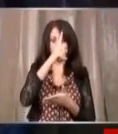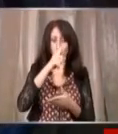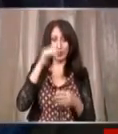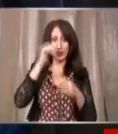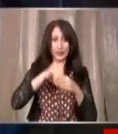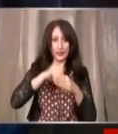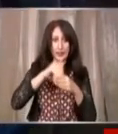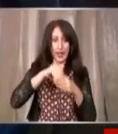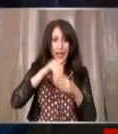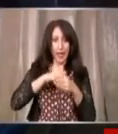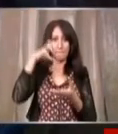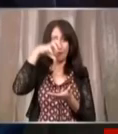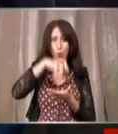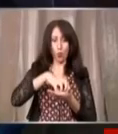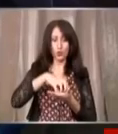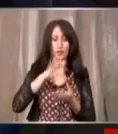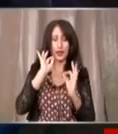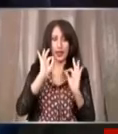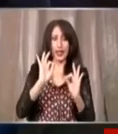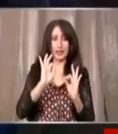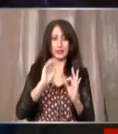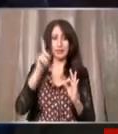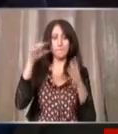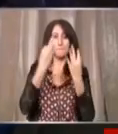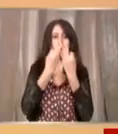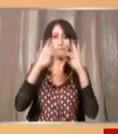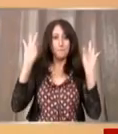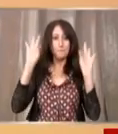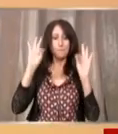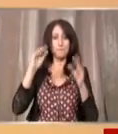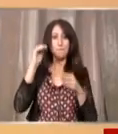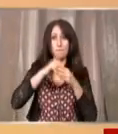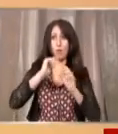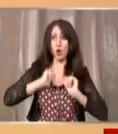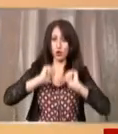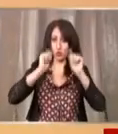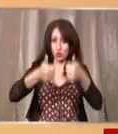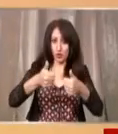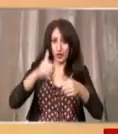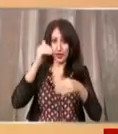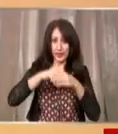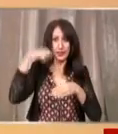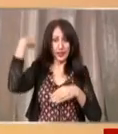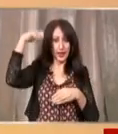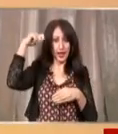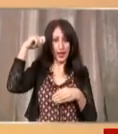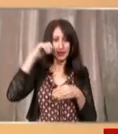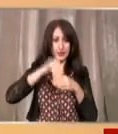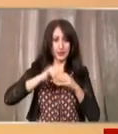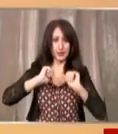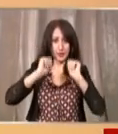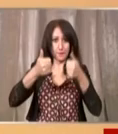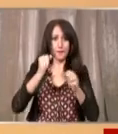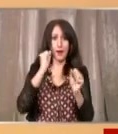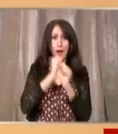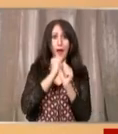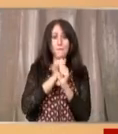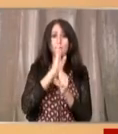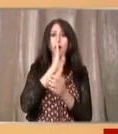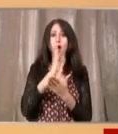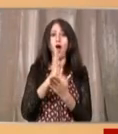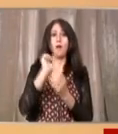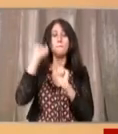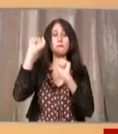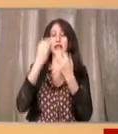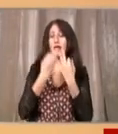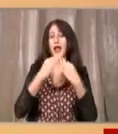هذه المهمة جدا. الهيئة الوطنية للانتخابات أعلنت على لسان يعني المسؤولين فيها اليوم أن بنطمن الشعب